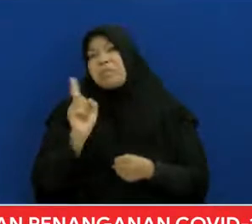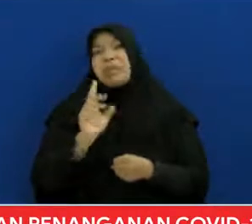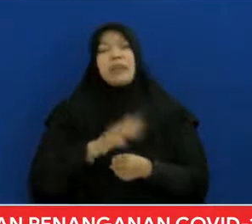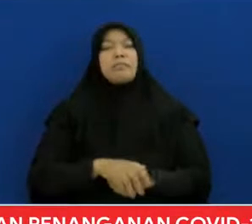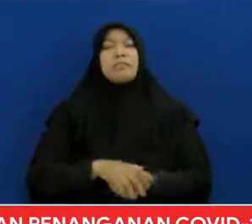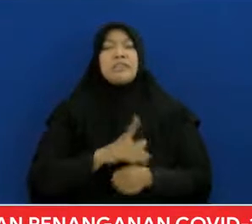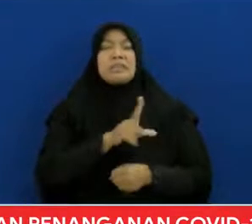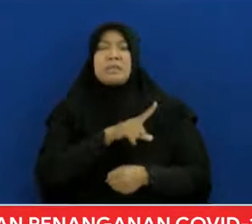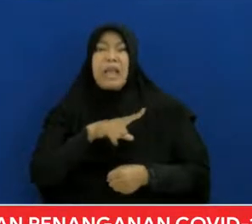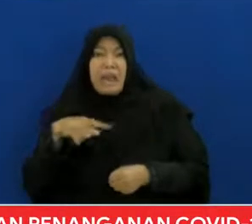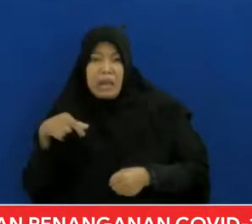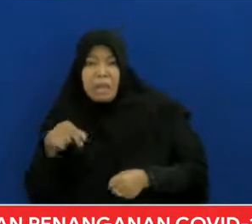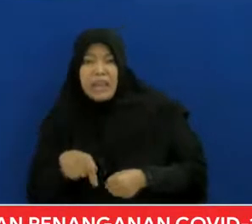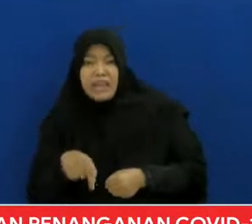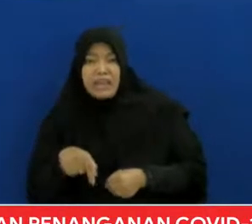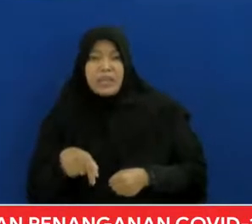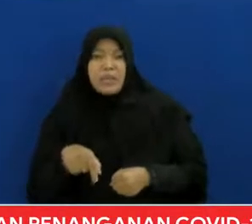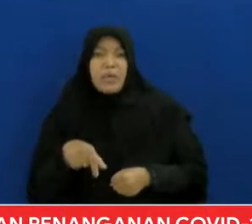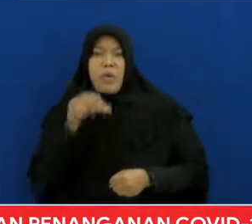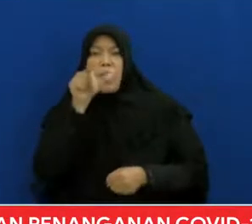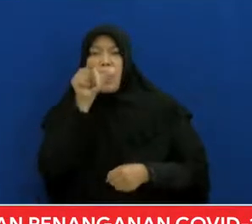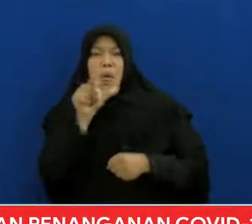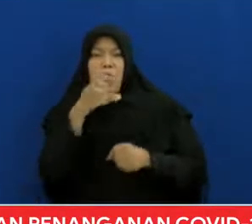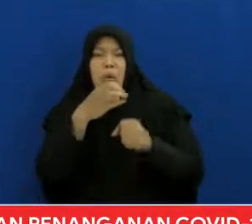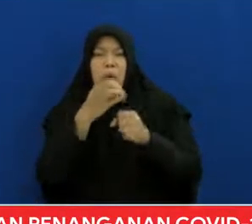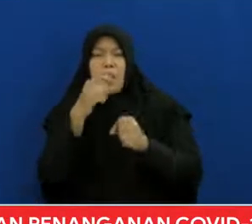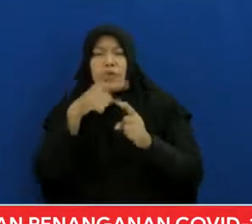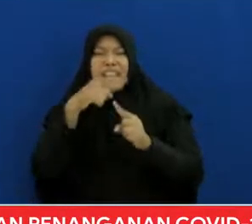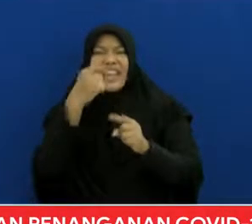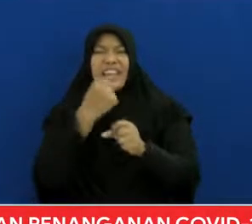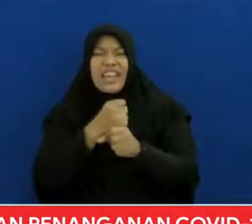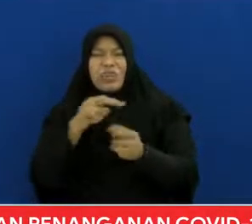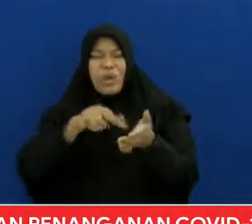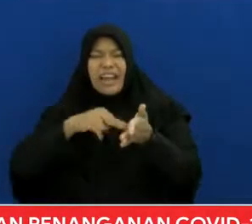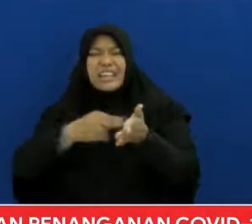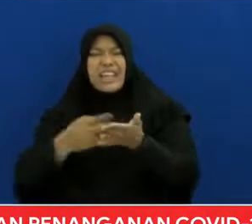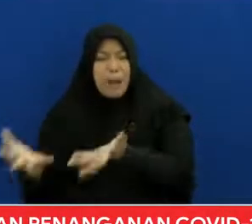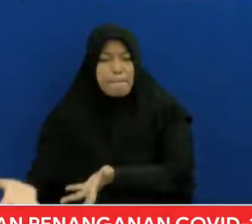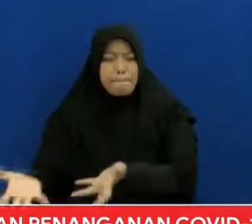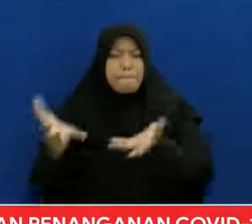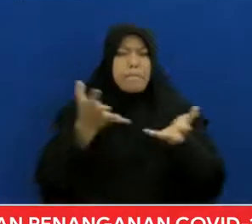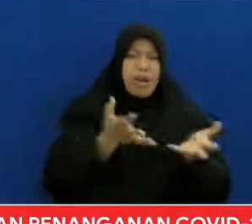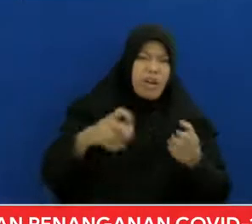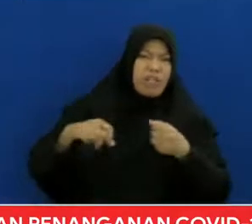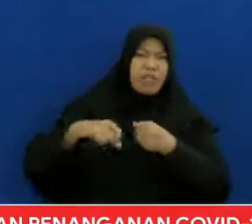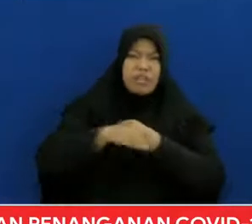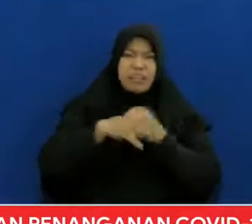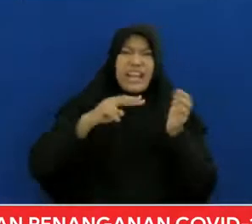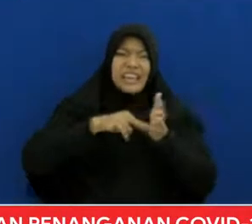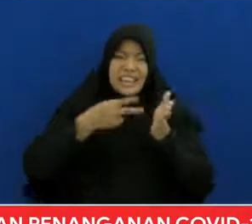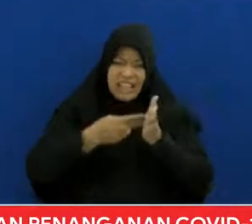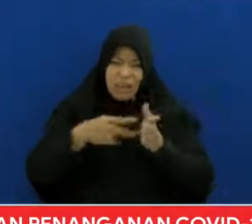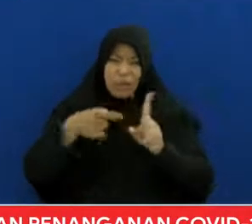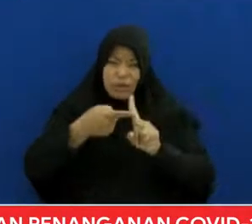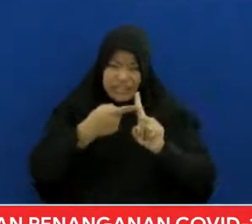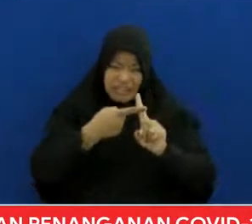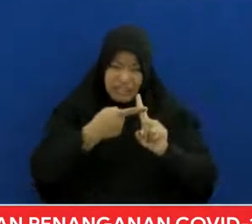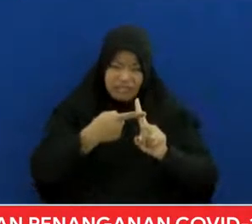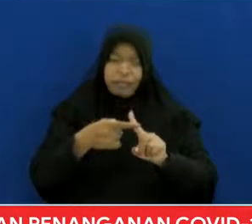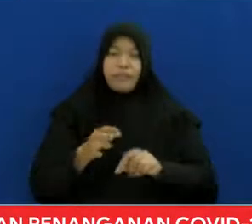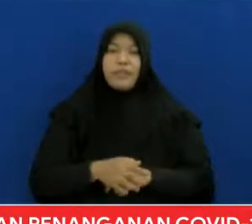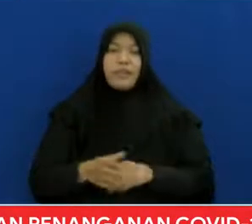ini OTG disebut pembawa virus. Apakah artinya dia positif? Kemudian apa yang dimaksud